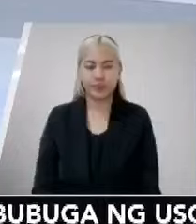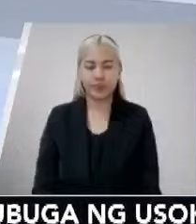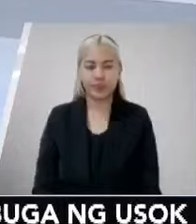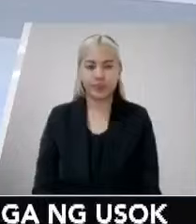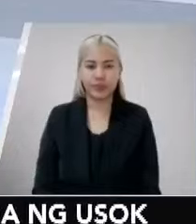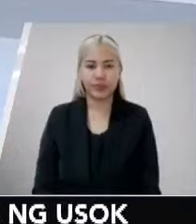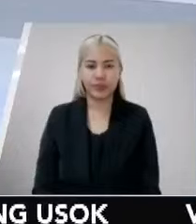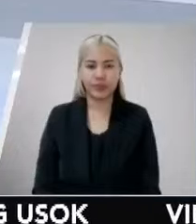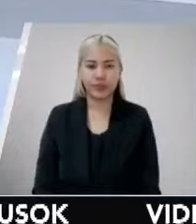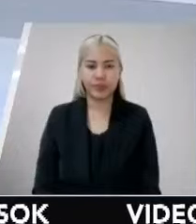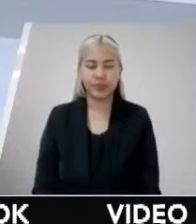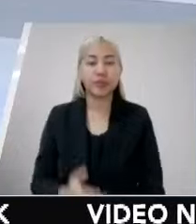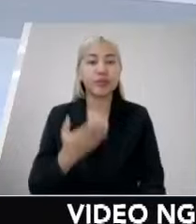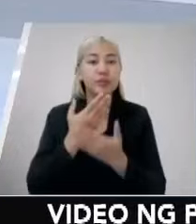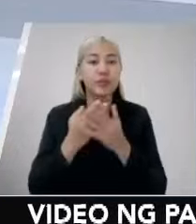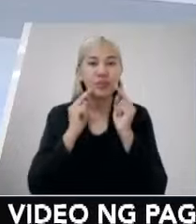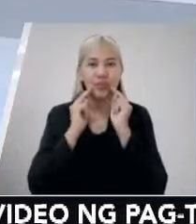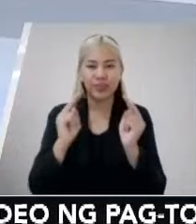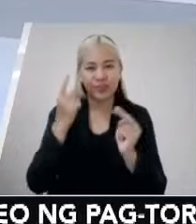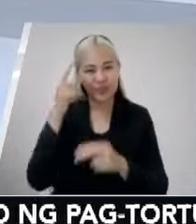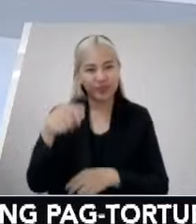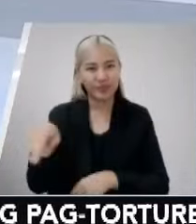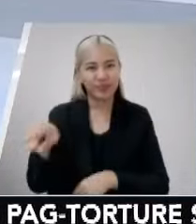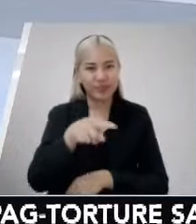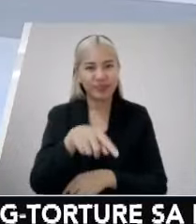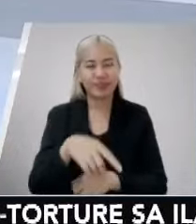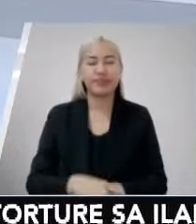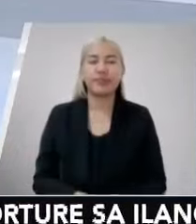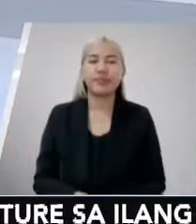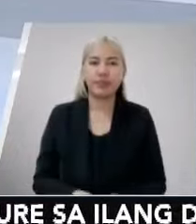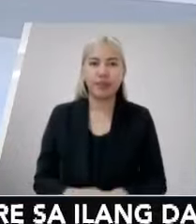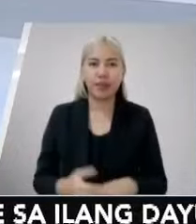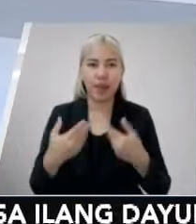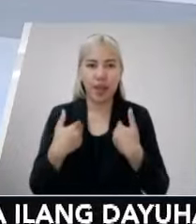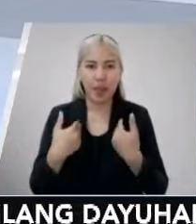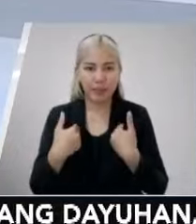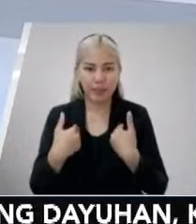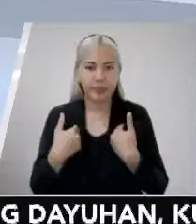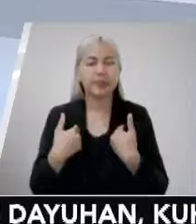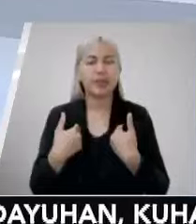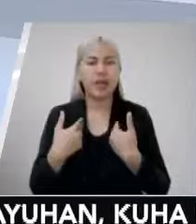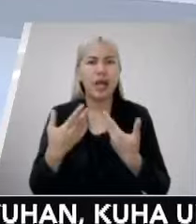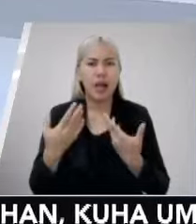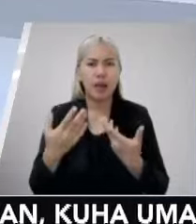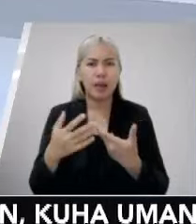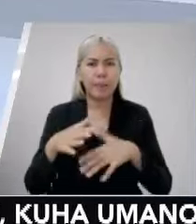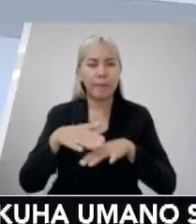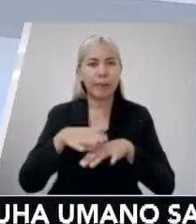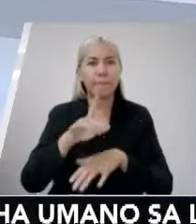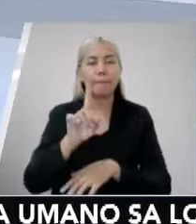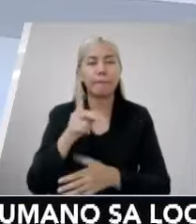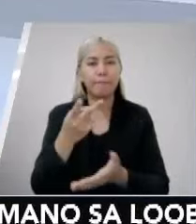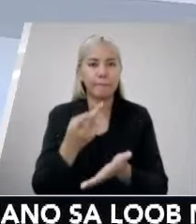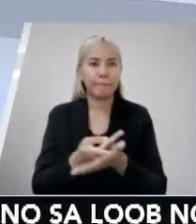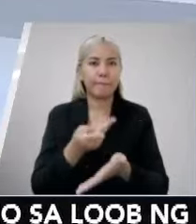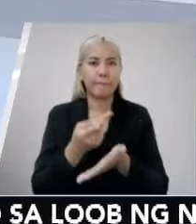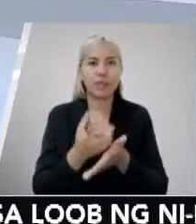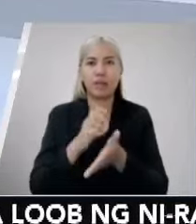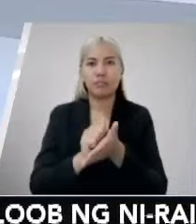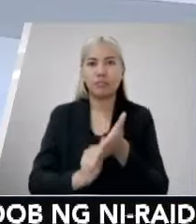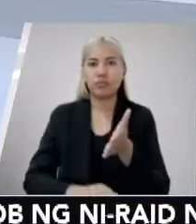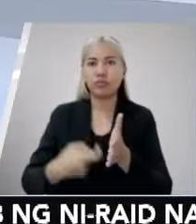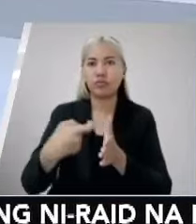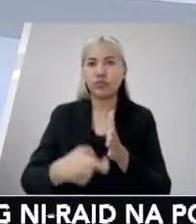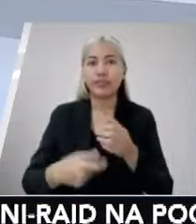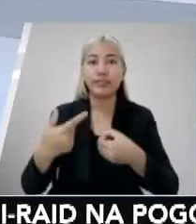Good news naman sa mga motorista, may posible pong mahigit pisong rollback sa kada litro ng diesel sa susunod na linggo. Batayan sa pagtataya